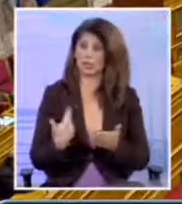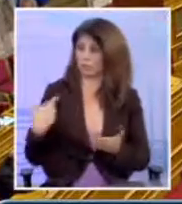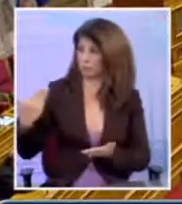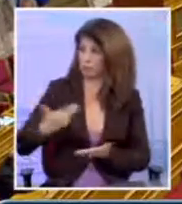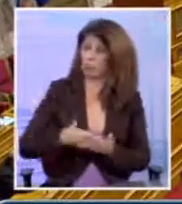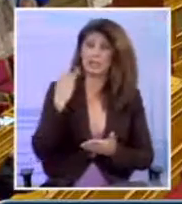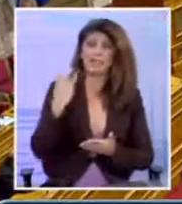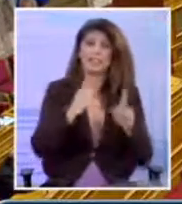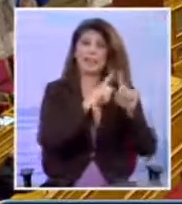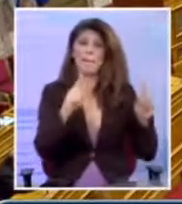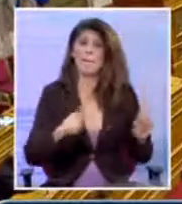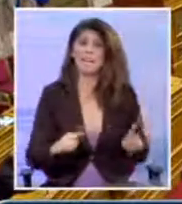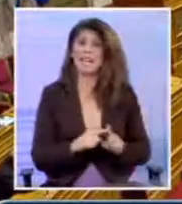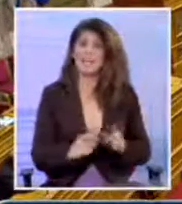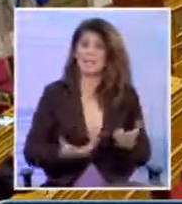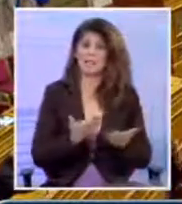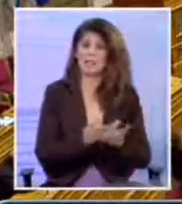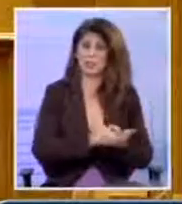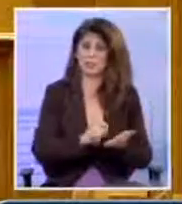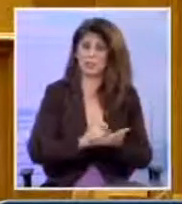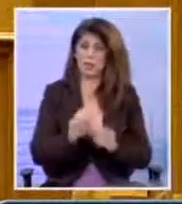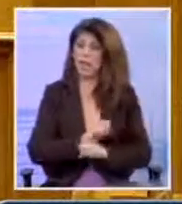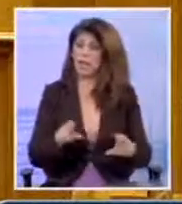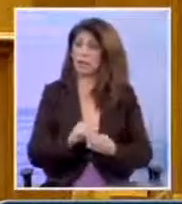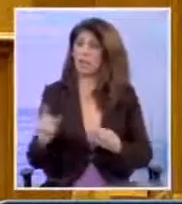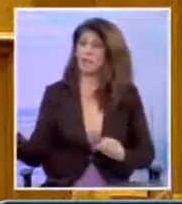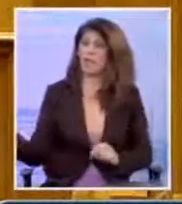τρεις πίνακες στα πρακτικά για να ενημερωθείτε όλοι.